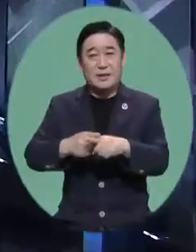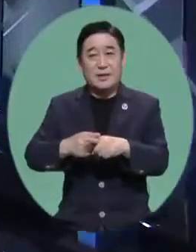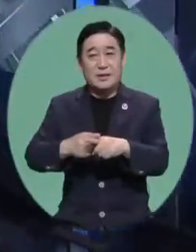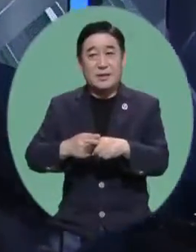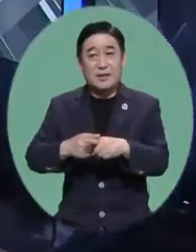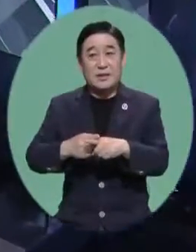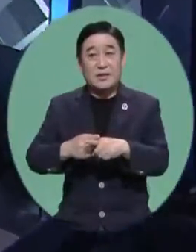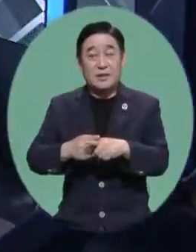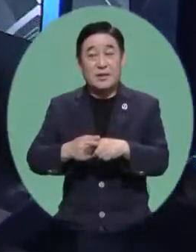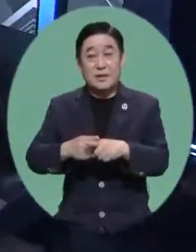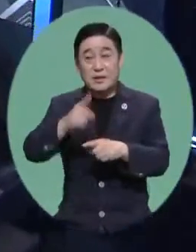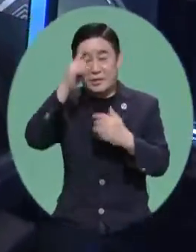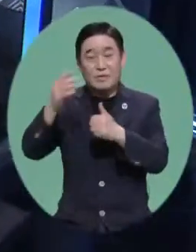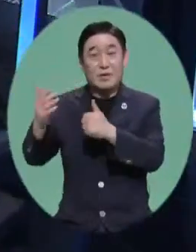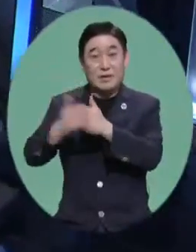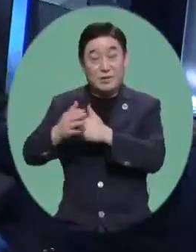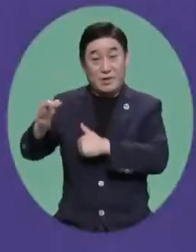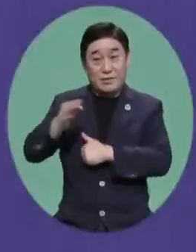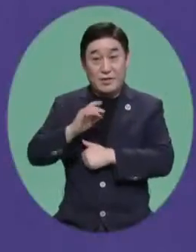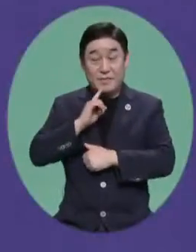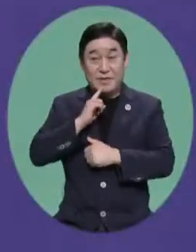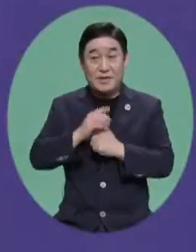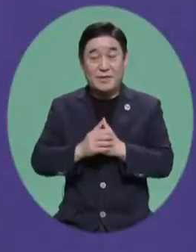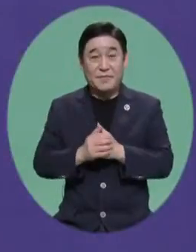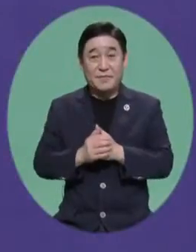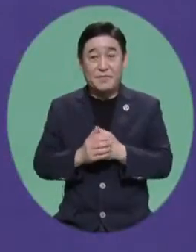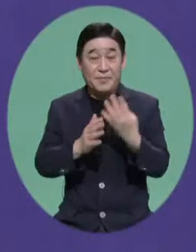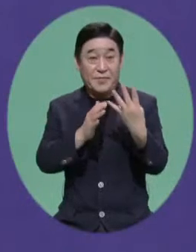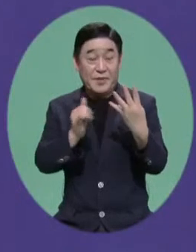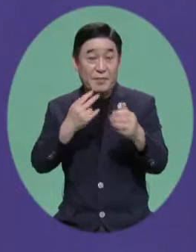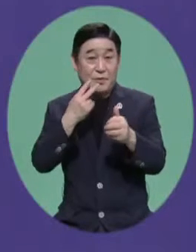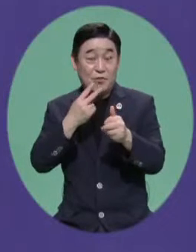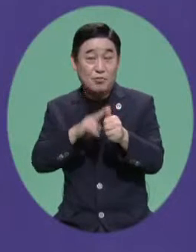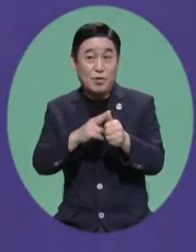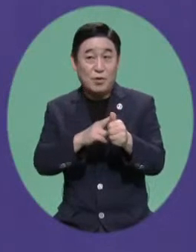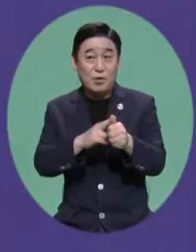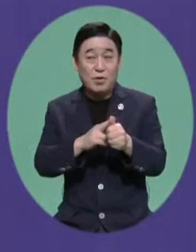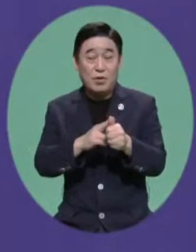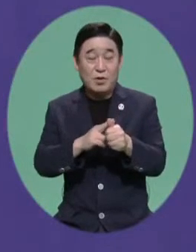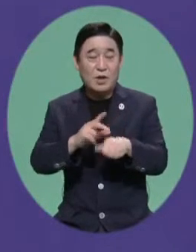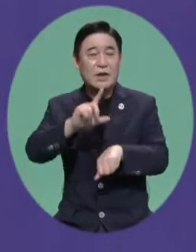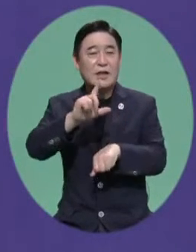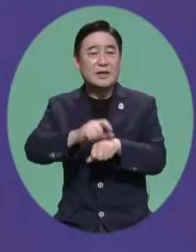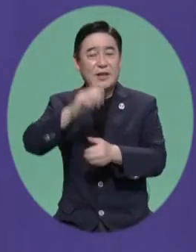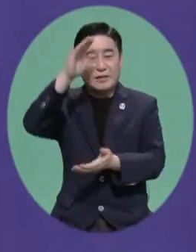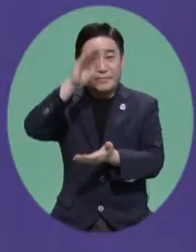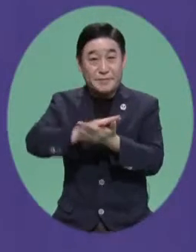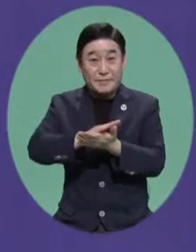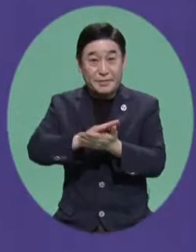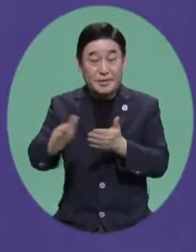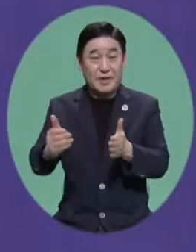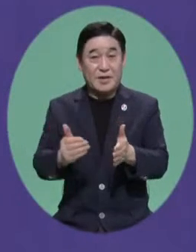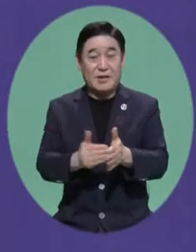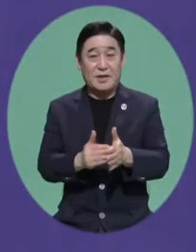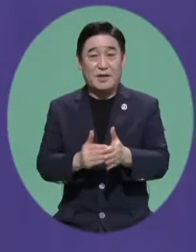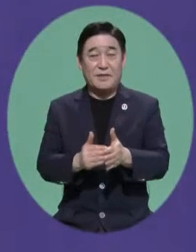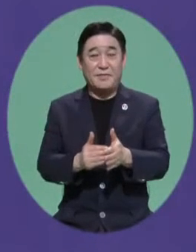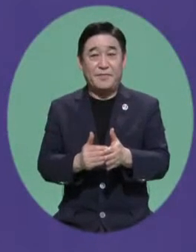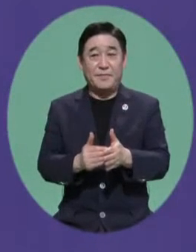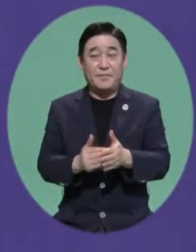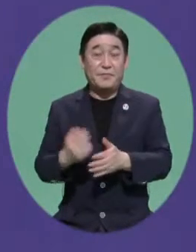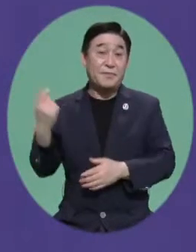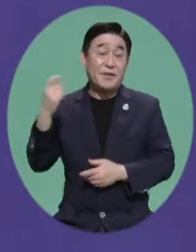나 좀 주십시오 자 내보려고 5 모두 주어진 발언 시간을 다 사용 하셨구요